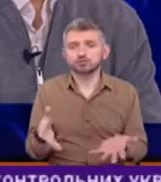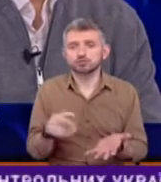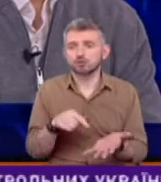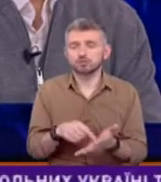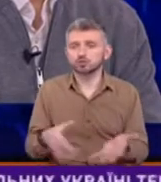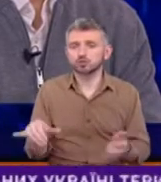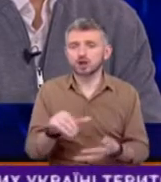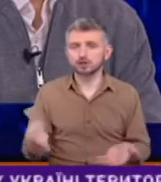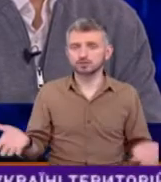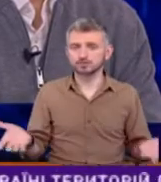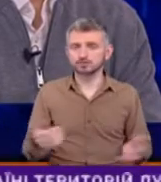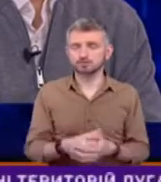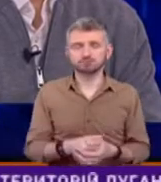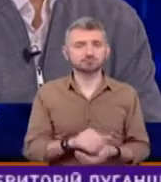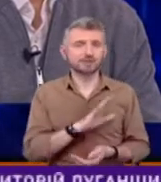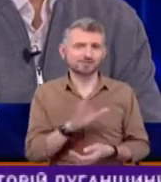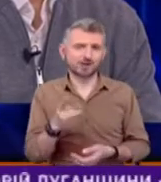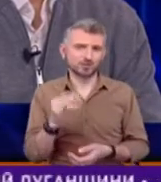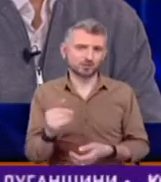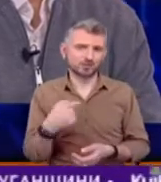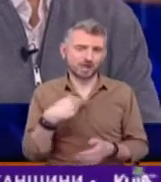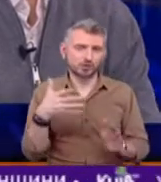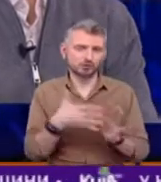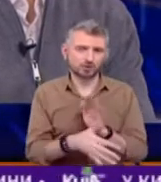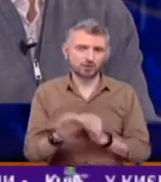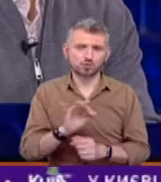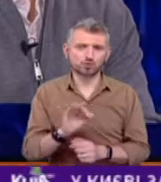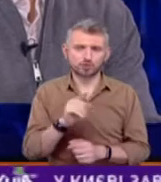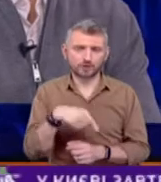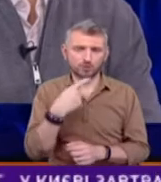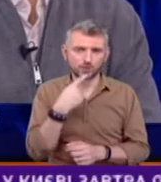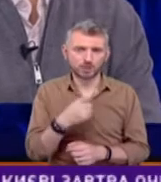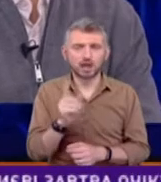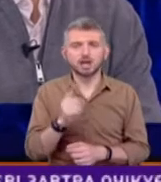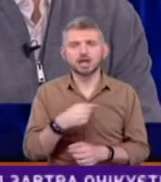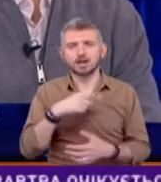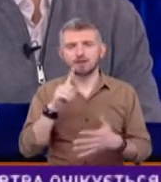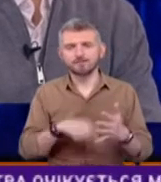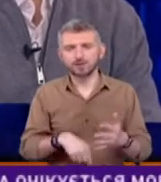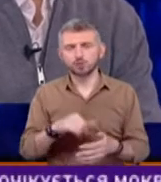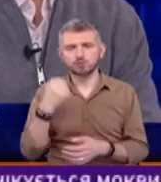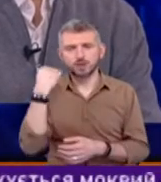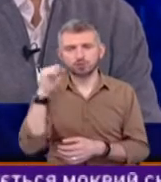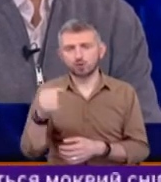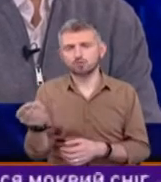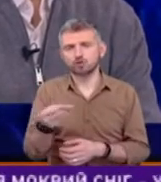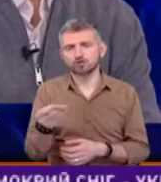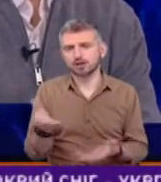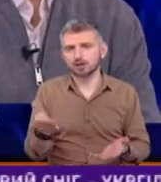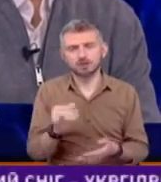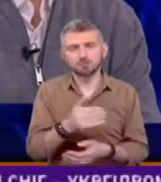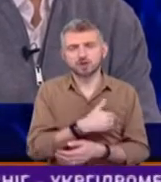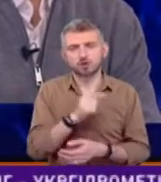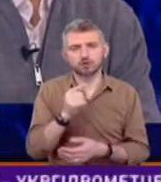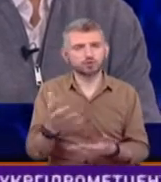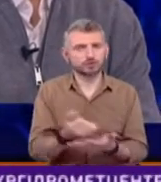податися? Ні, ну, я розумію, про що ви говорите. Але я вірю у перемогу Порошенка і бажаю